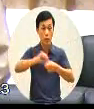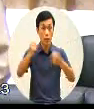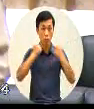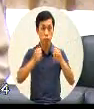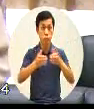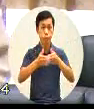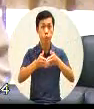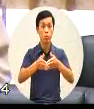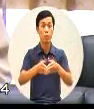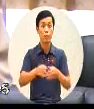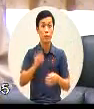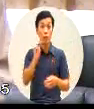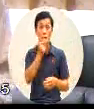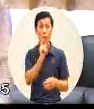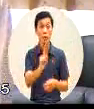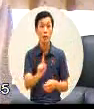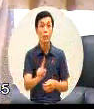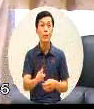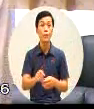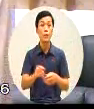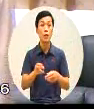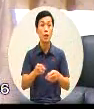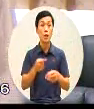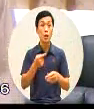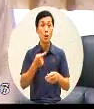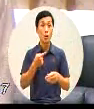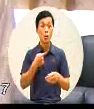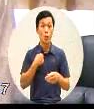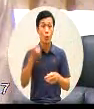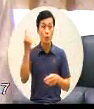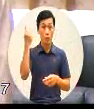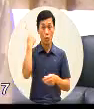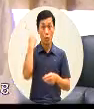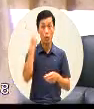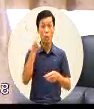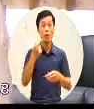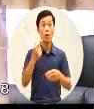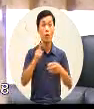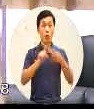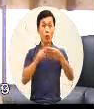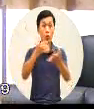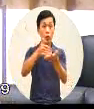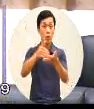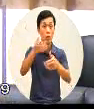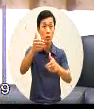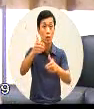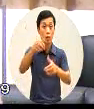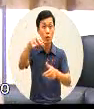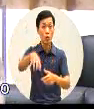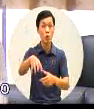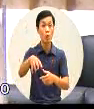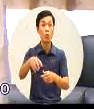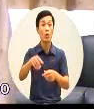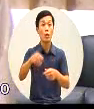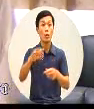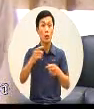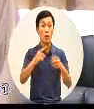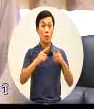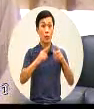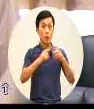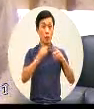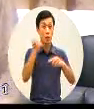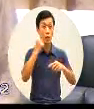下？尤其是信鲜我困境，长租界处啊，中央的租界加这个人力中